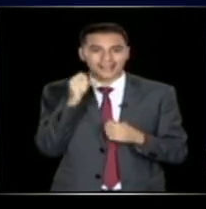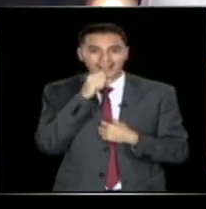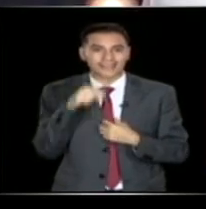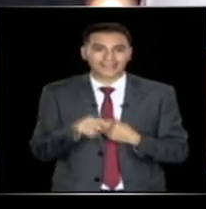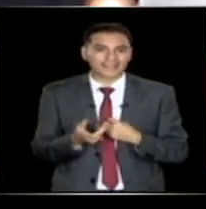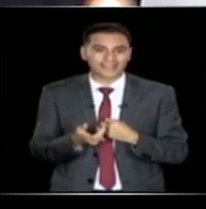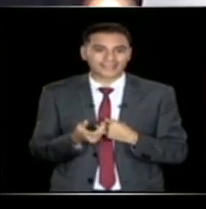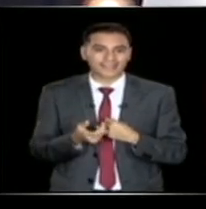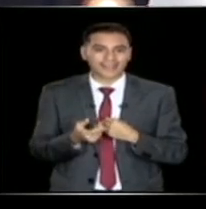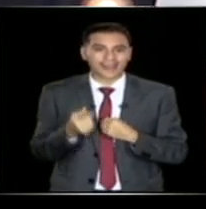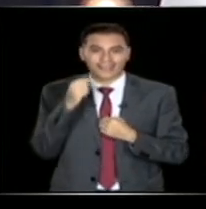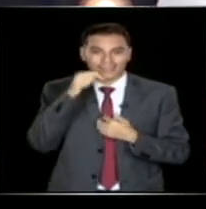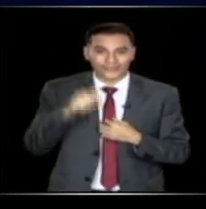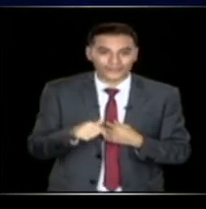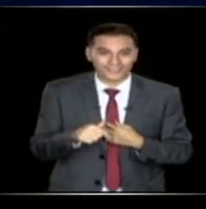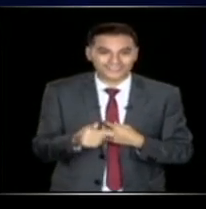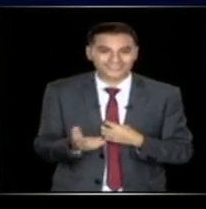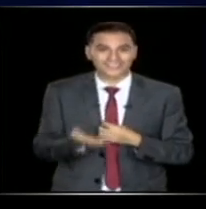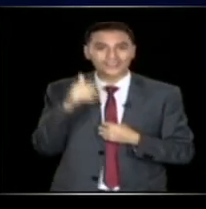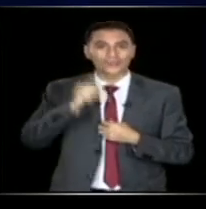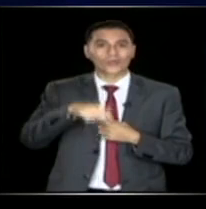ايه؟ اغني دلوقتي حالا.